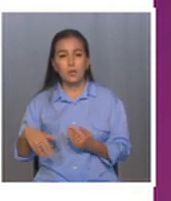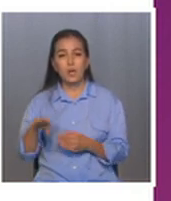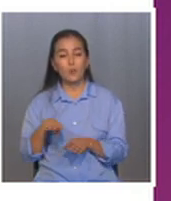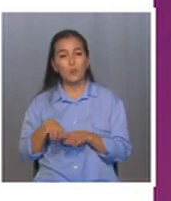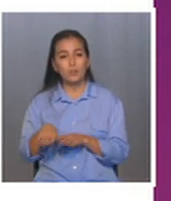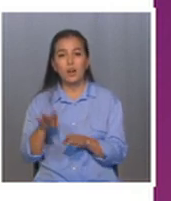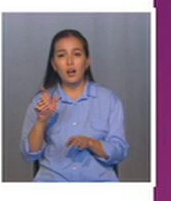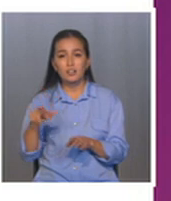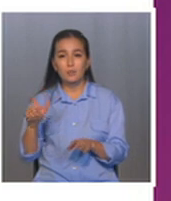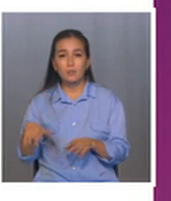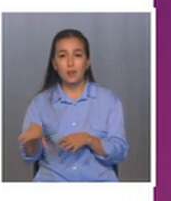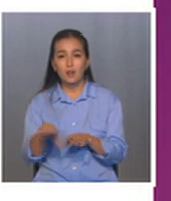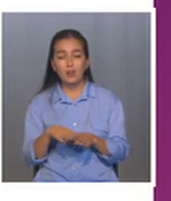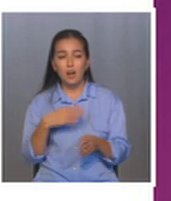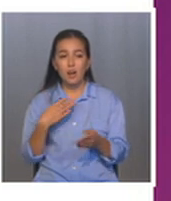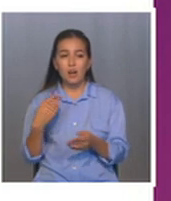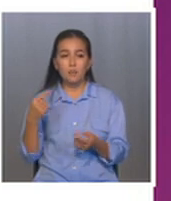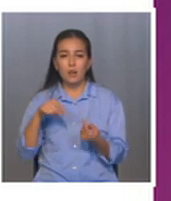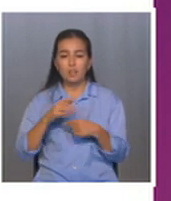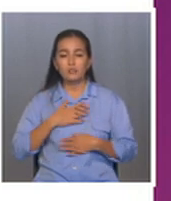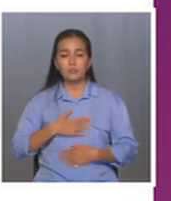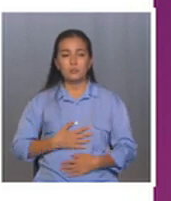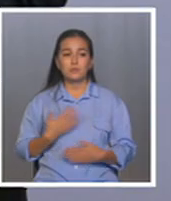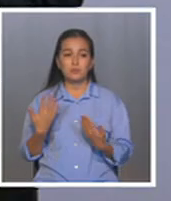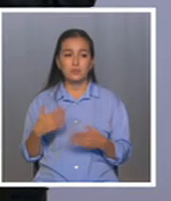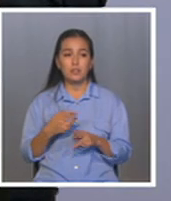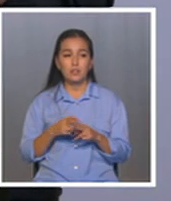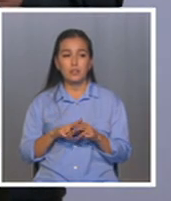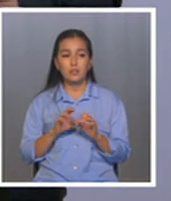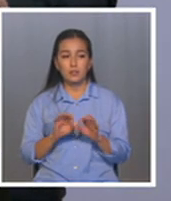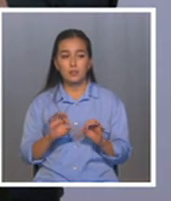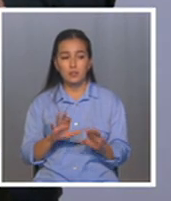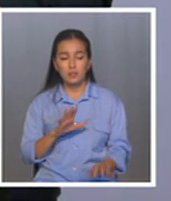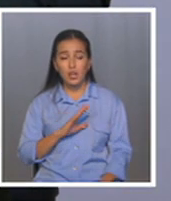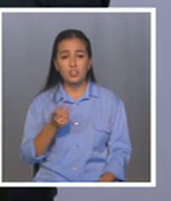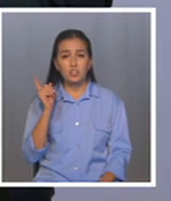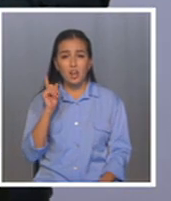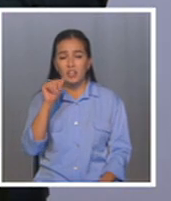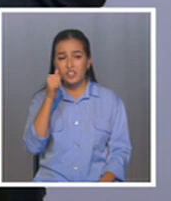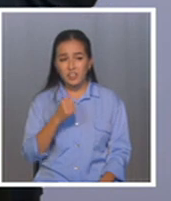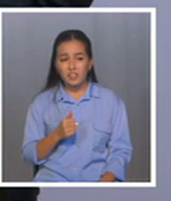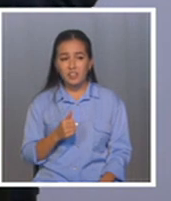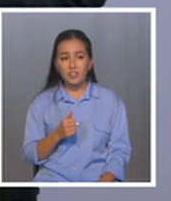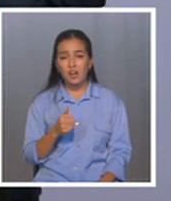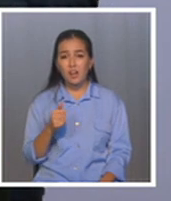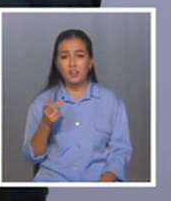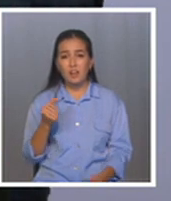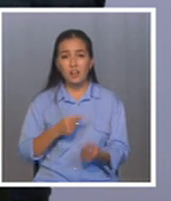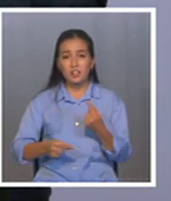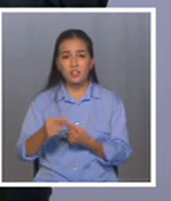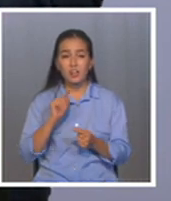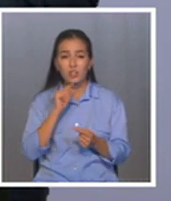адамдар барлығыны қанағат етеді деп көрсеткен болады. Ежелгі Грекияда нарықтық экономиканың